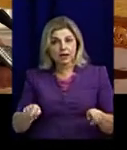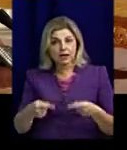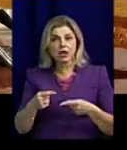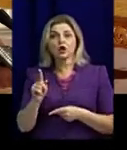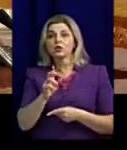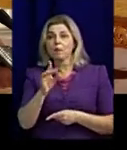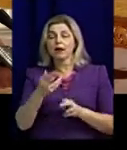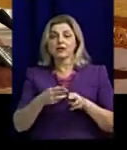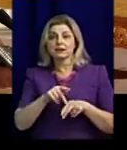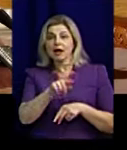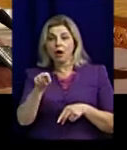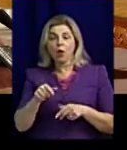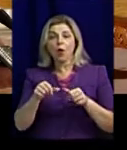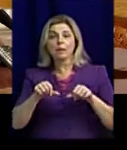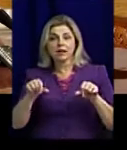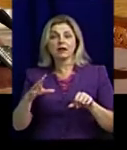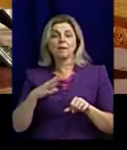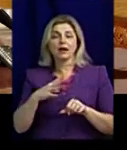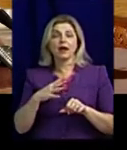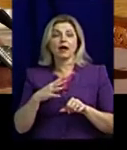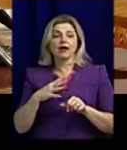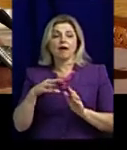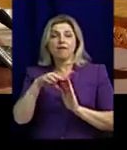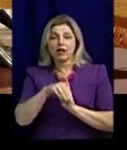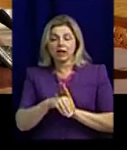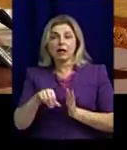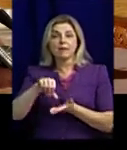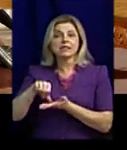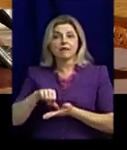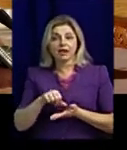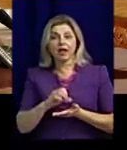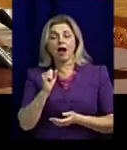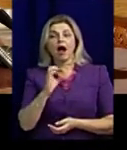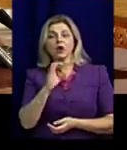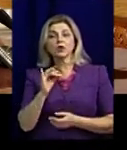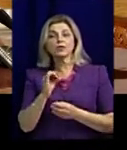цю комісію були введені представники асоціацій